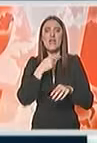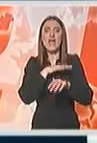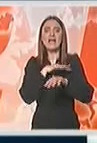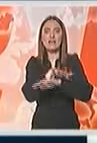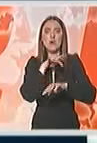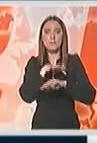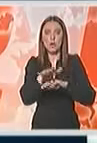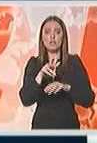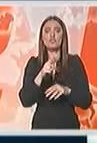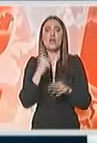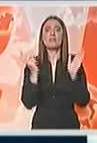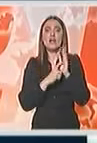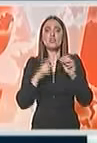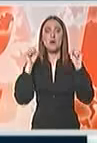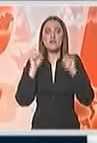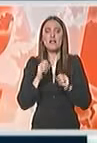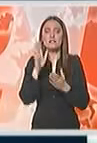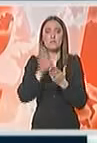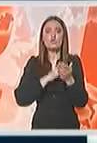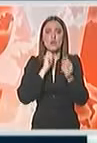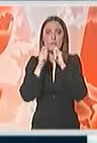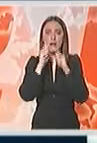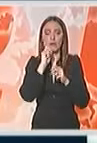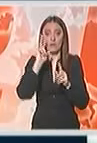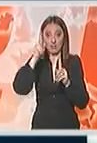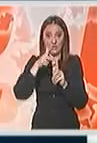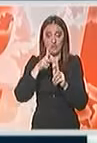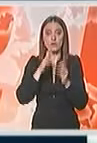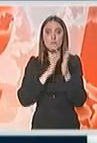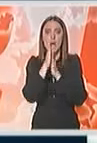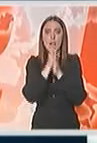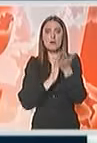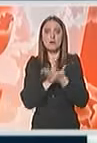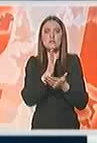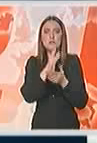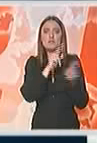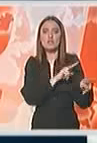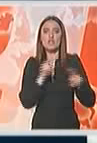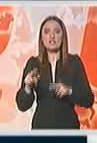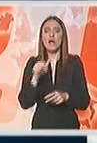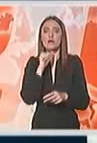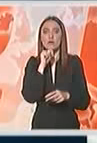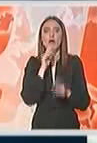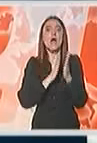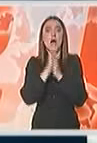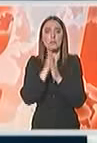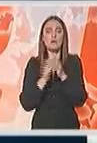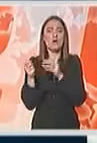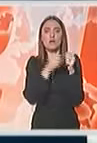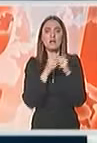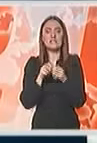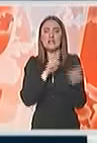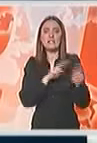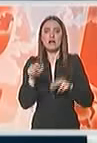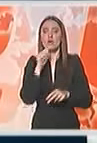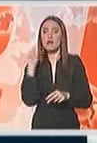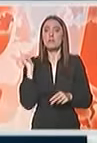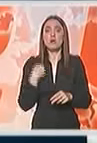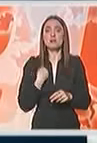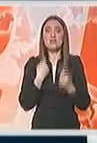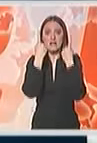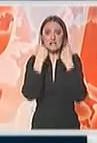krvoproliće, zahtevamo da vlast otpočne pregovore. Treće, apelujemo na sprovođenje zakona i apelujemo na organe zakona i policiju